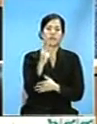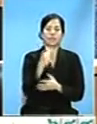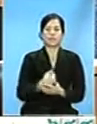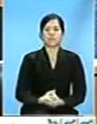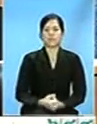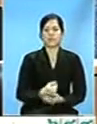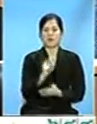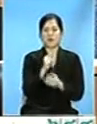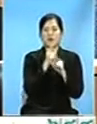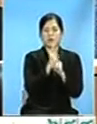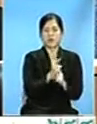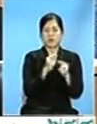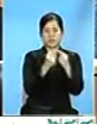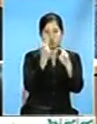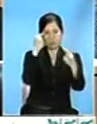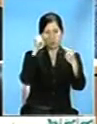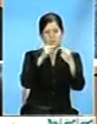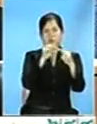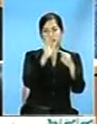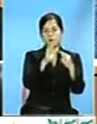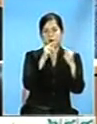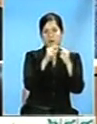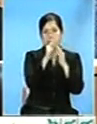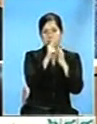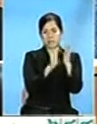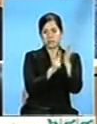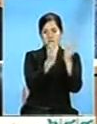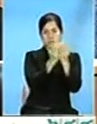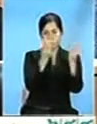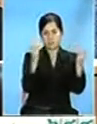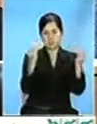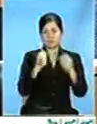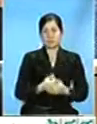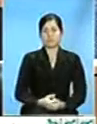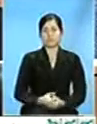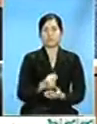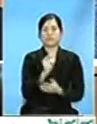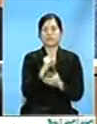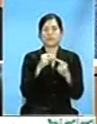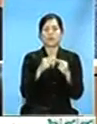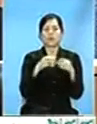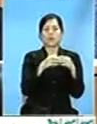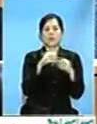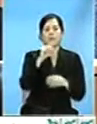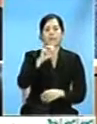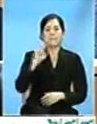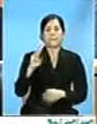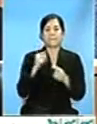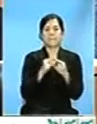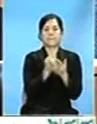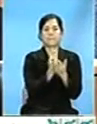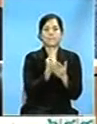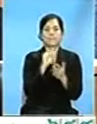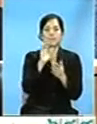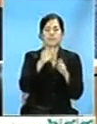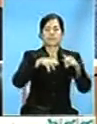ก็เป็นไปตามเจตนารมณ์ของรัฐธรรมนูญครับเพราะนอกจากสว.ต้องเป็นตัวแทนของปวงชนชาว